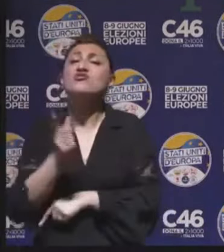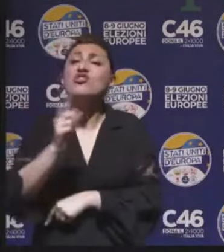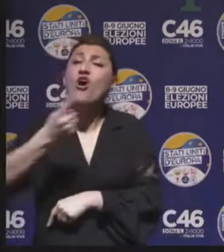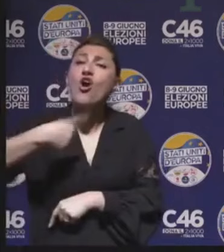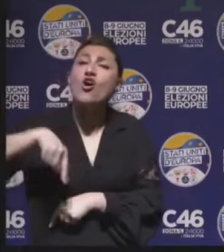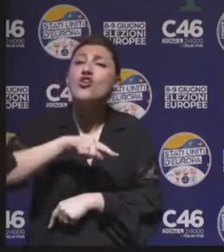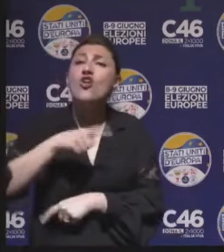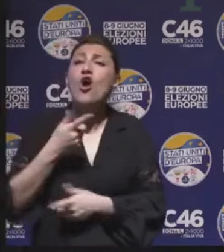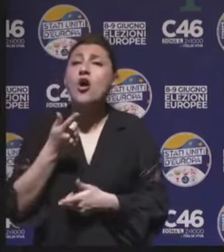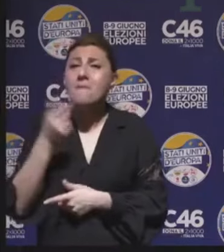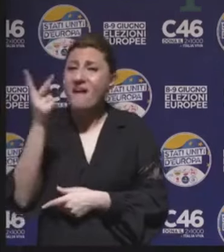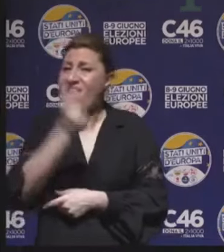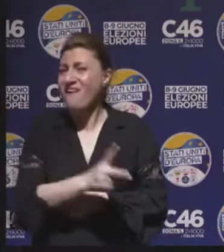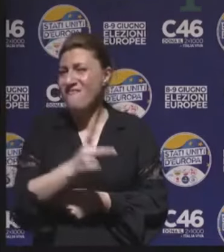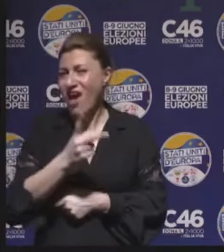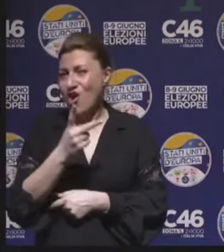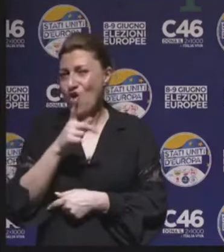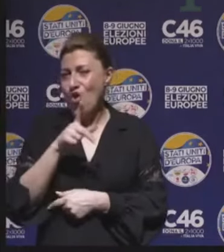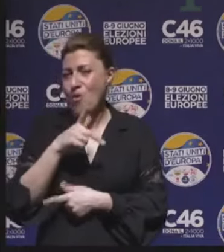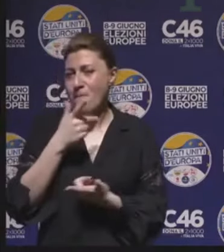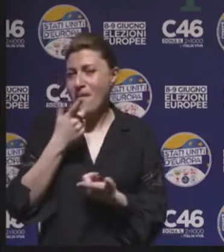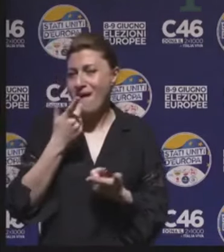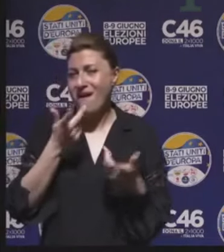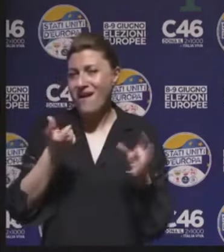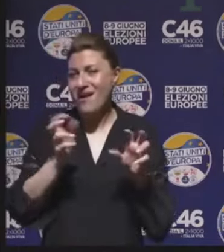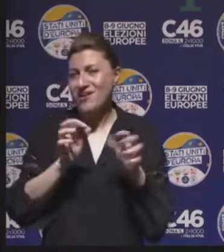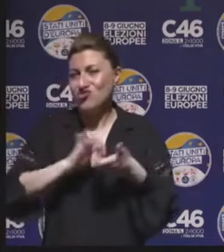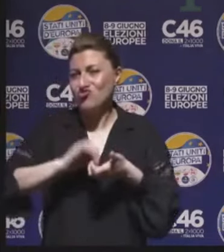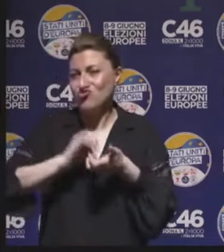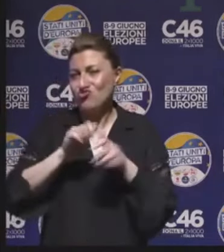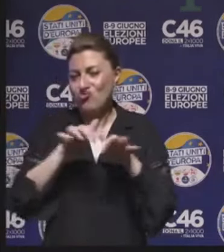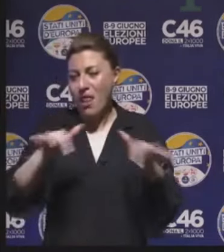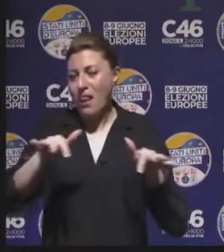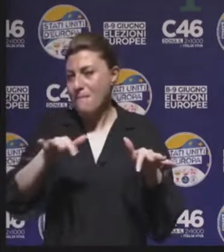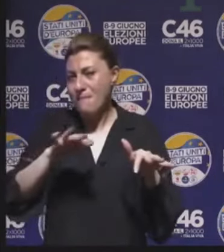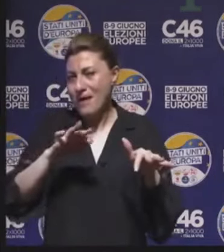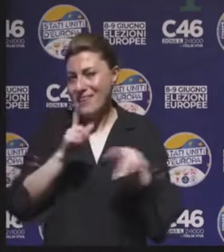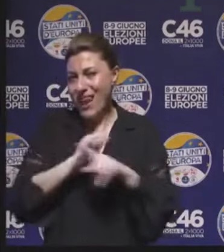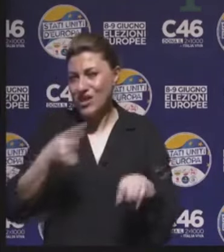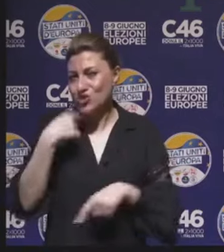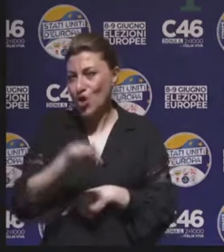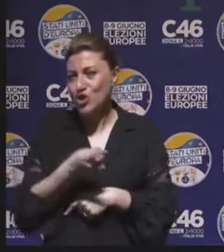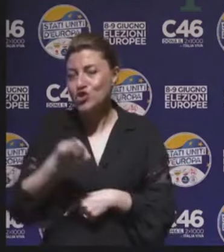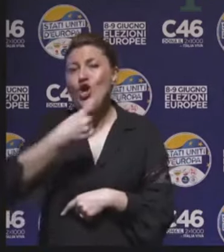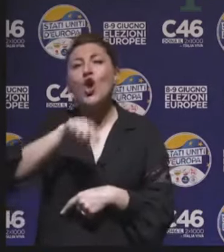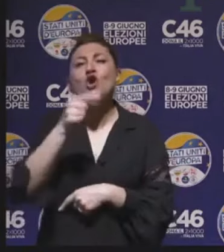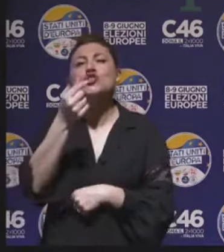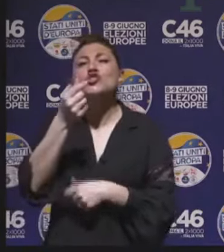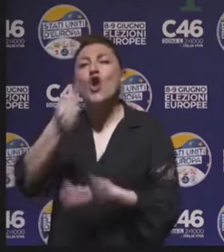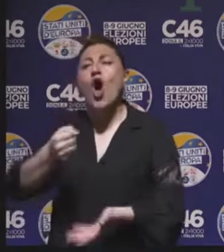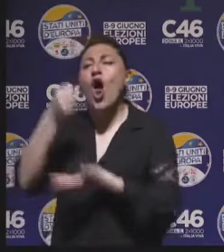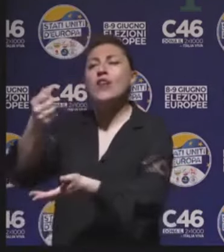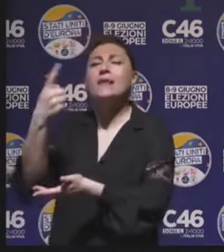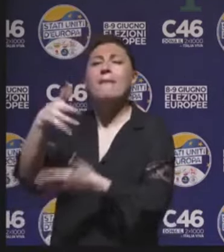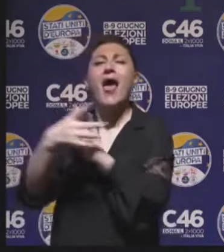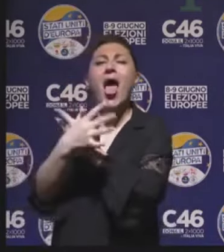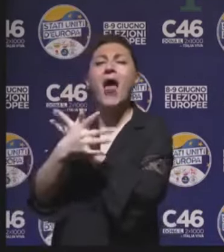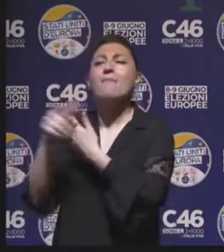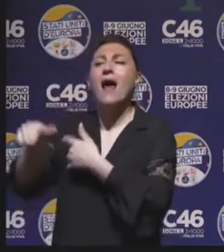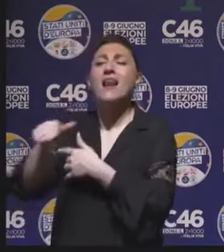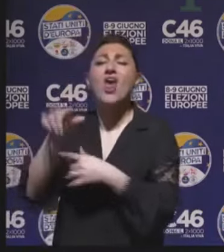media non ce n'è uno che ne parla stiamo mettendo dei soldi per l'Albania per fare un gigantesco spot